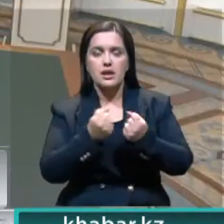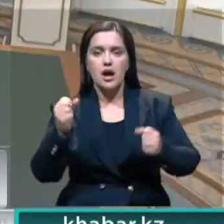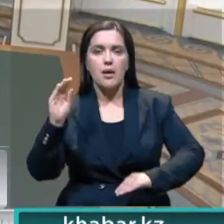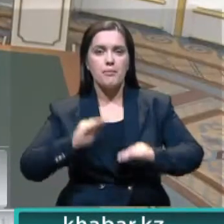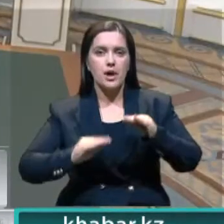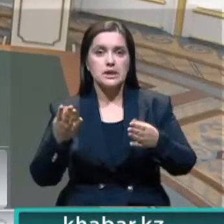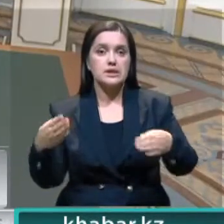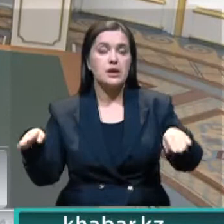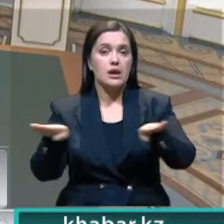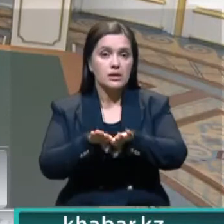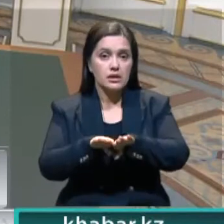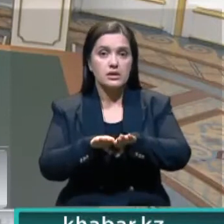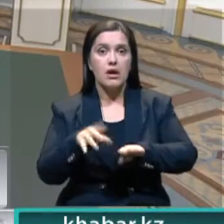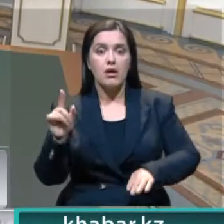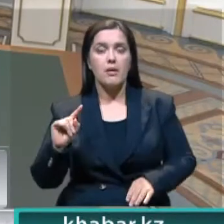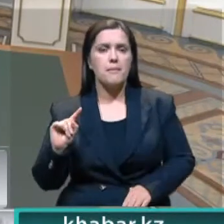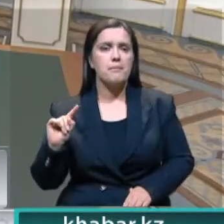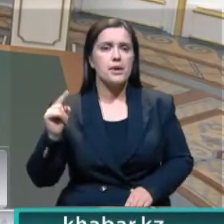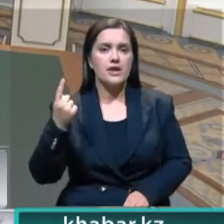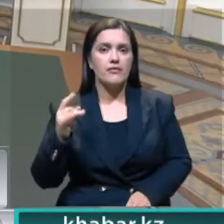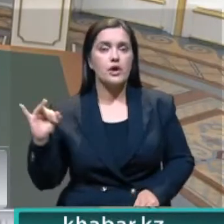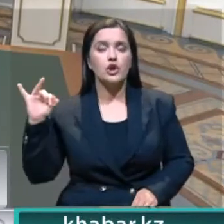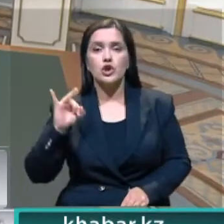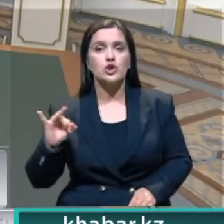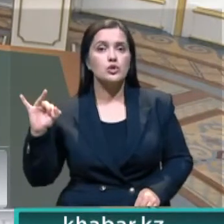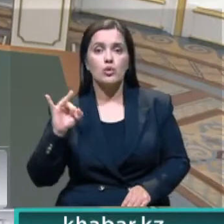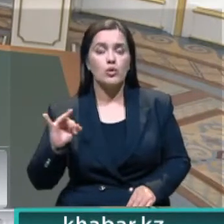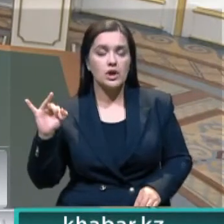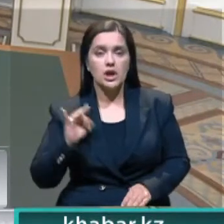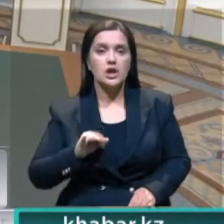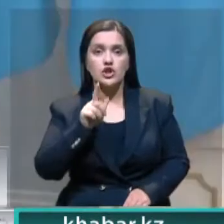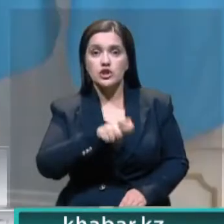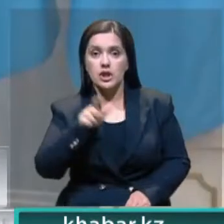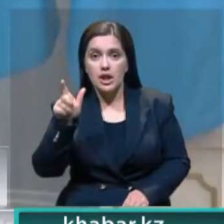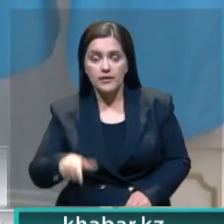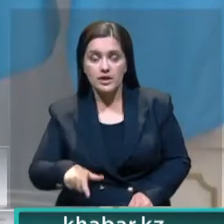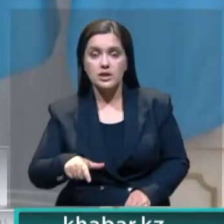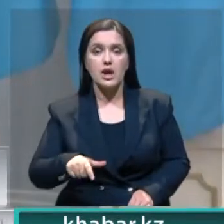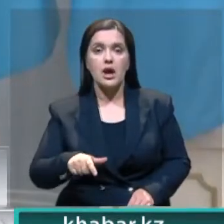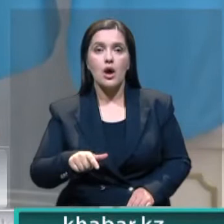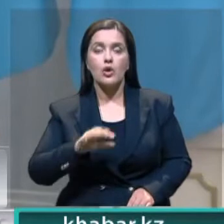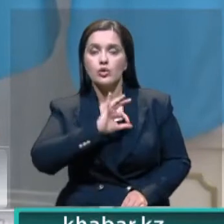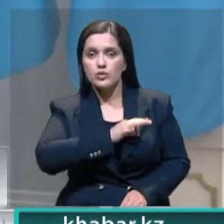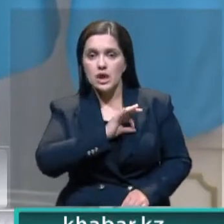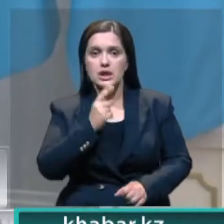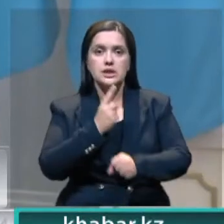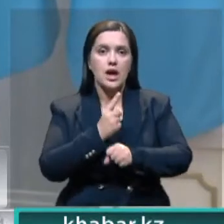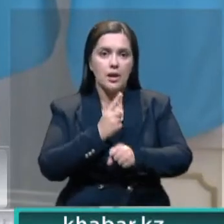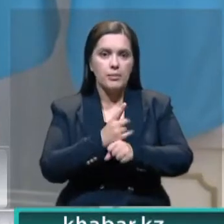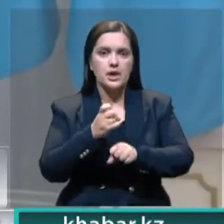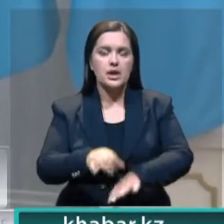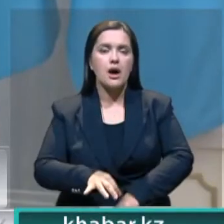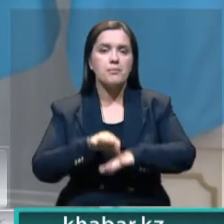Данное решение стало первым в истории человечества юридическим запретом на проведение ядерных испытаний. Вслед